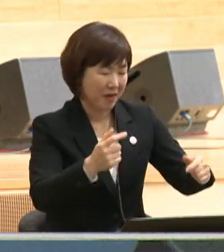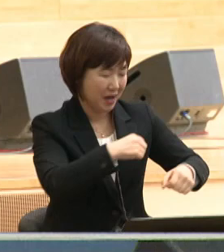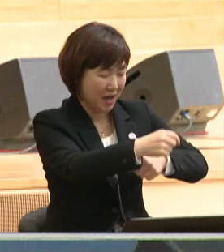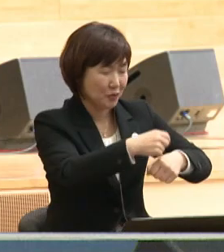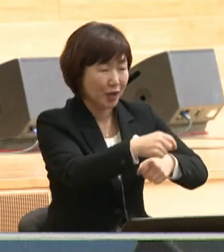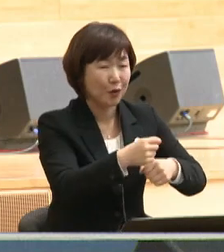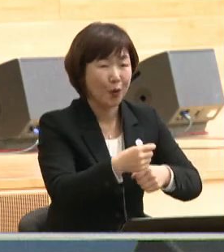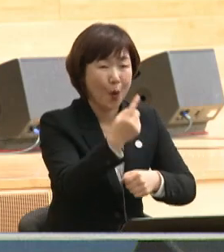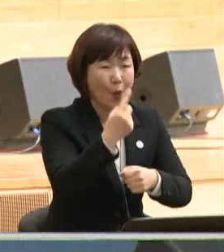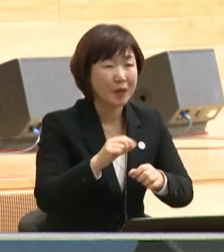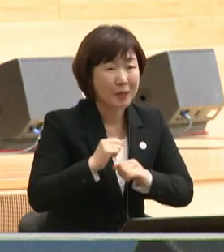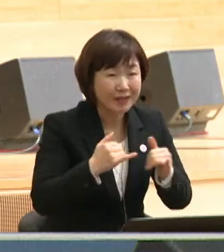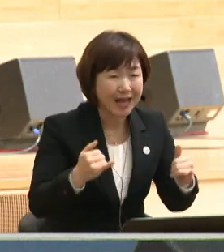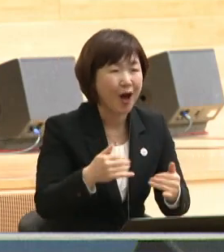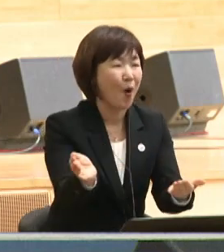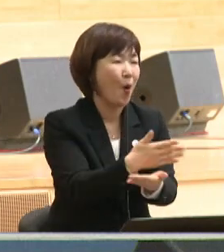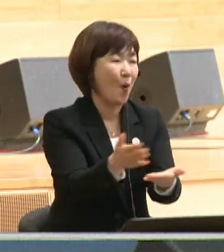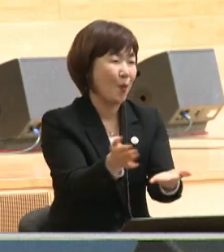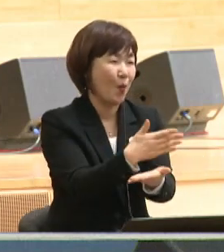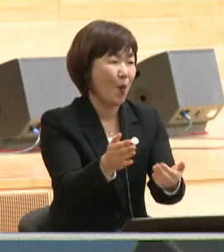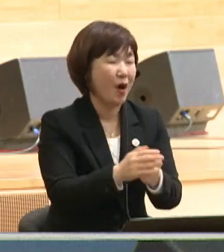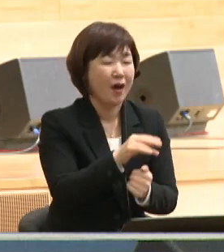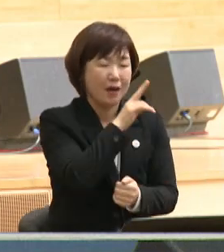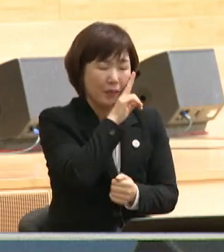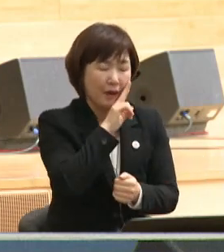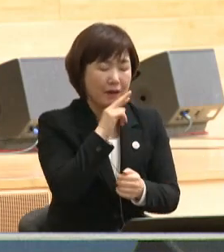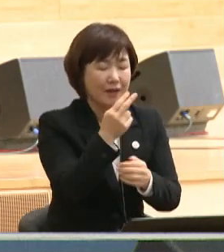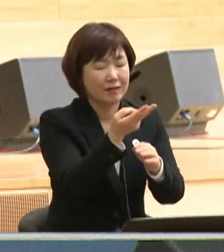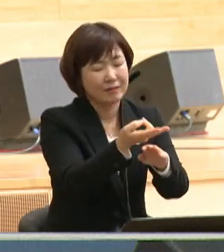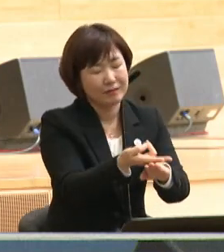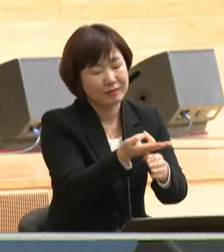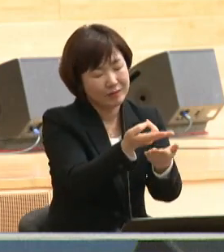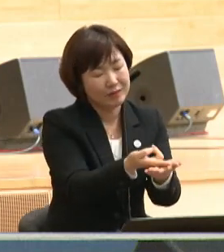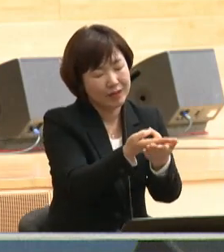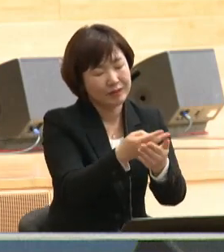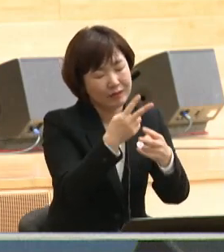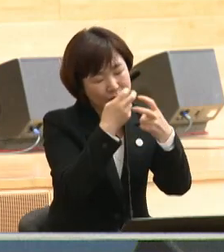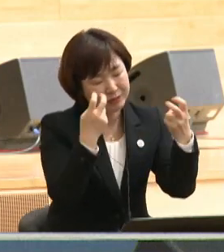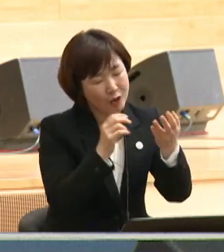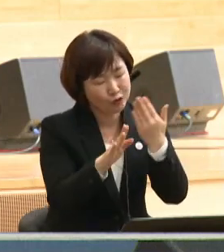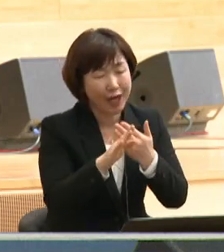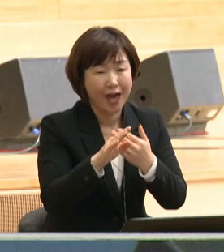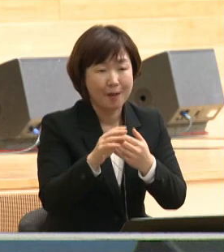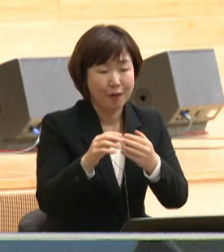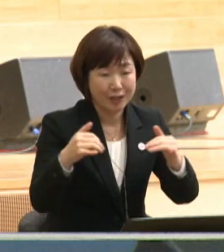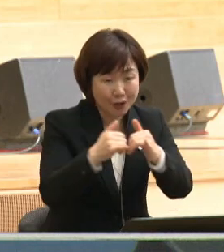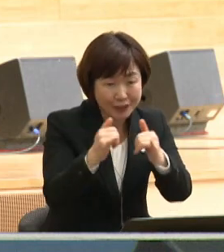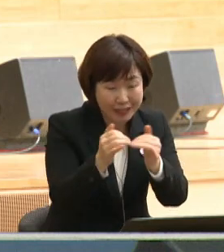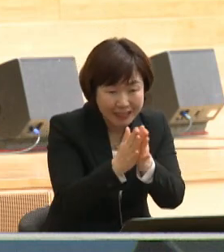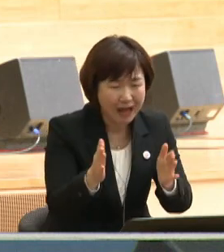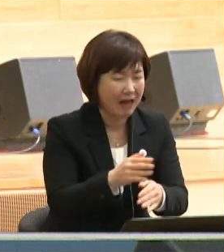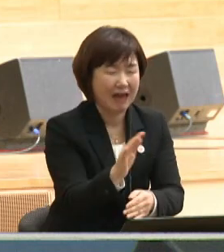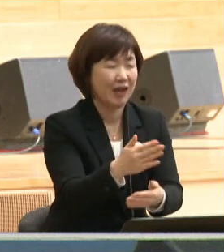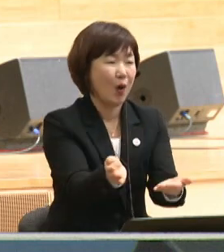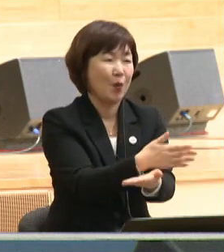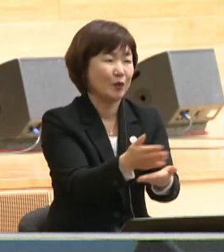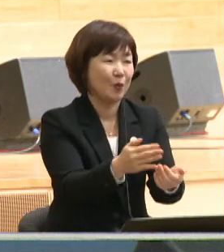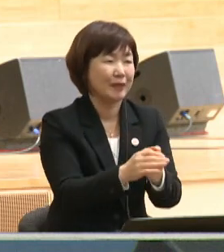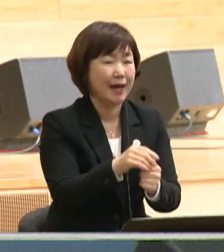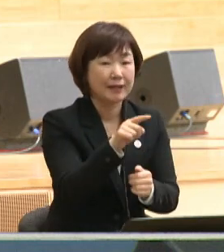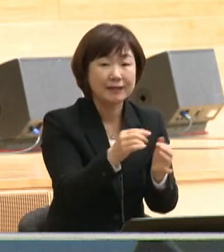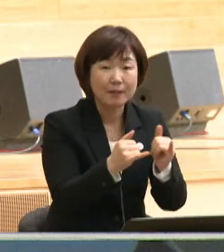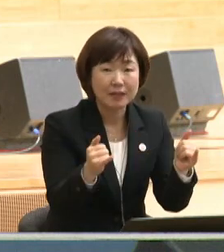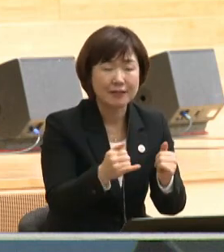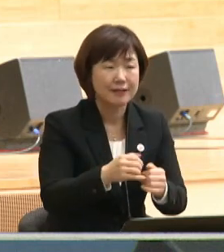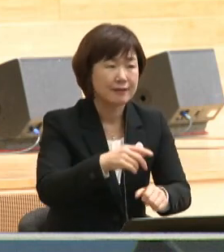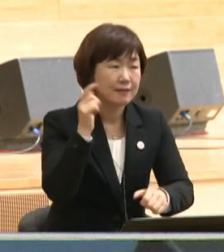오는 병사는 아무도 없으며 편안한 침실에서 자고 나와 전투를 개시하는 병사도 없다 그들은 단단하고